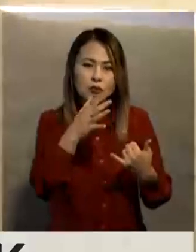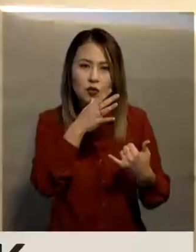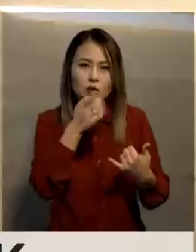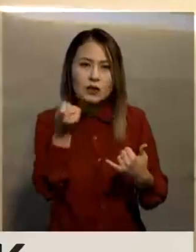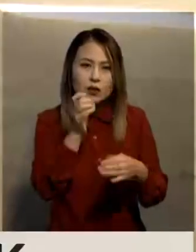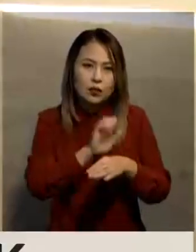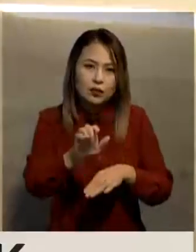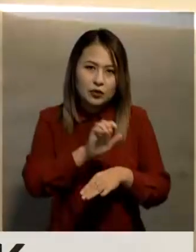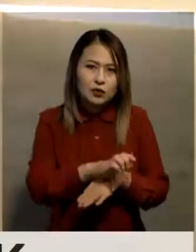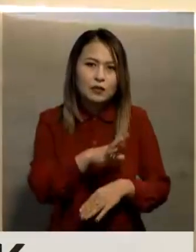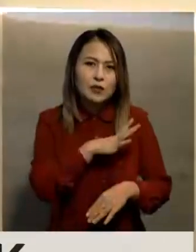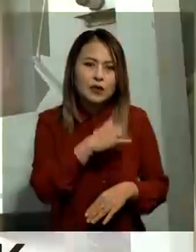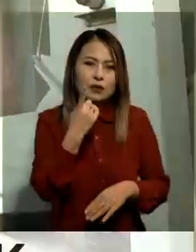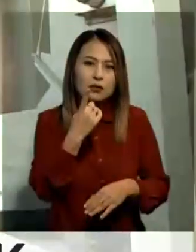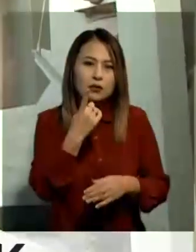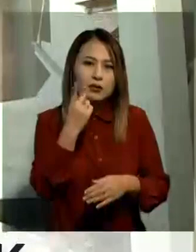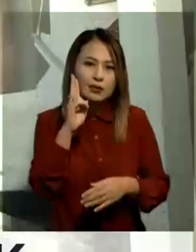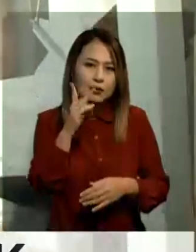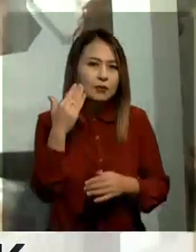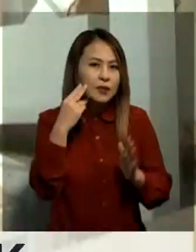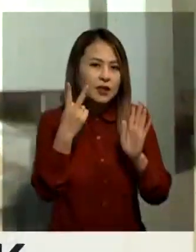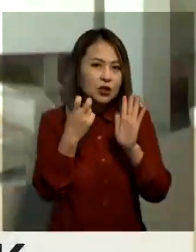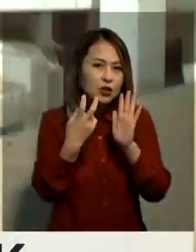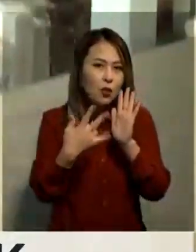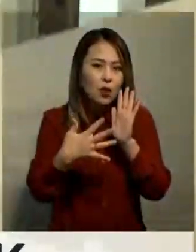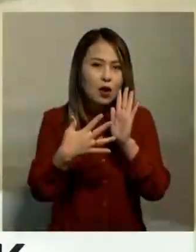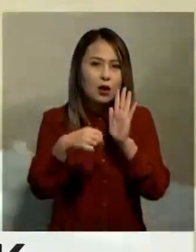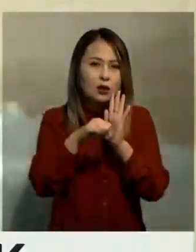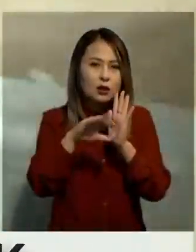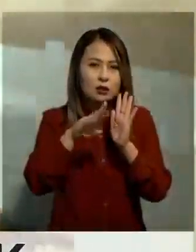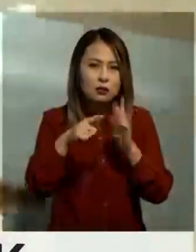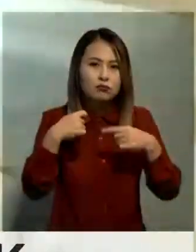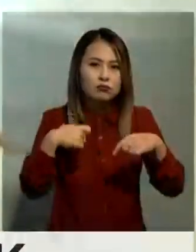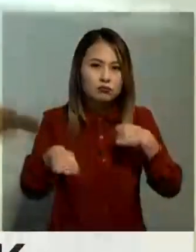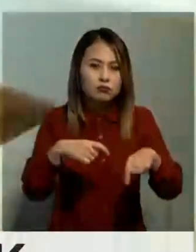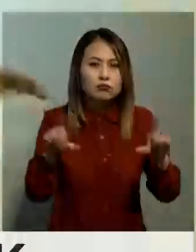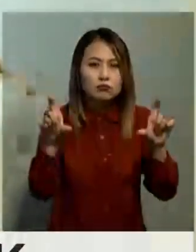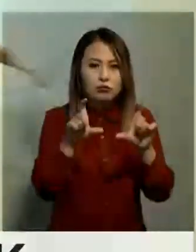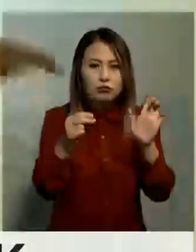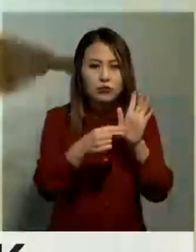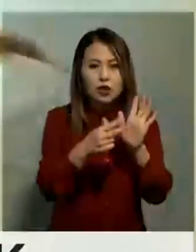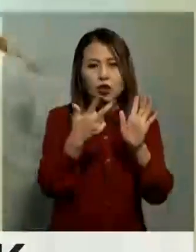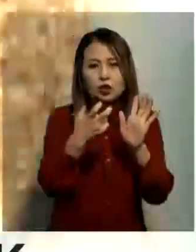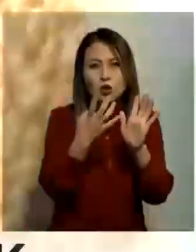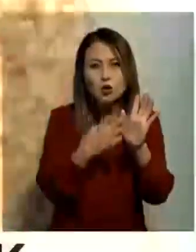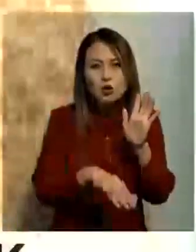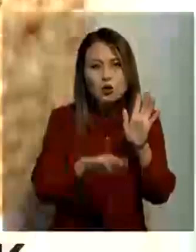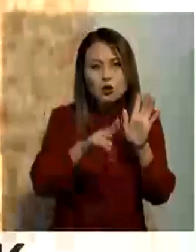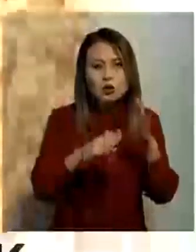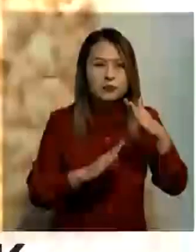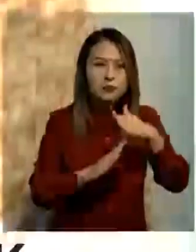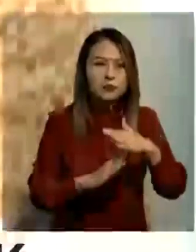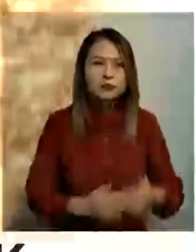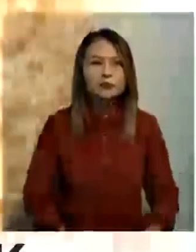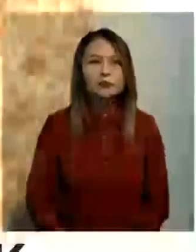күріш өндірушілері өнімнің бір келісін шамамен 256 теңгеден саудалап жатыр. Ал дүкендердегі бағасы 390